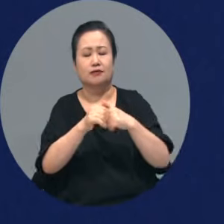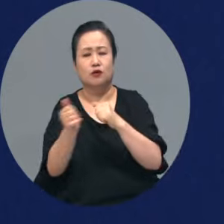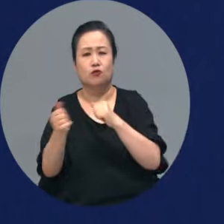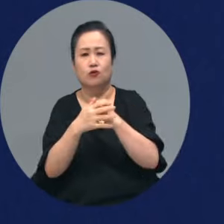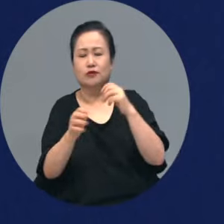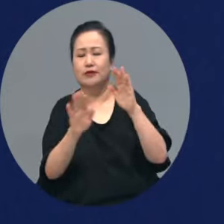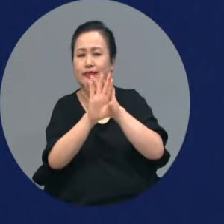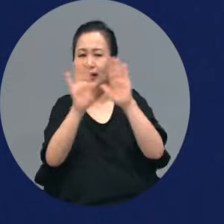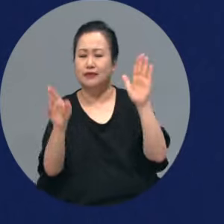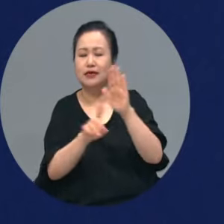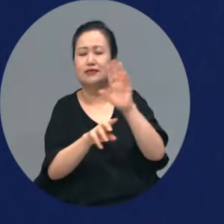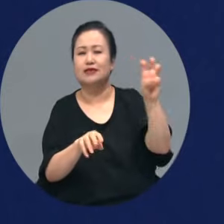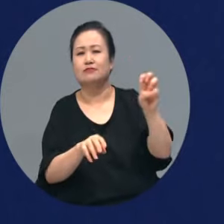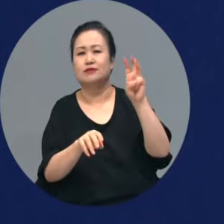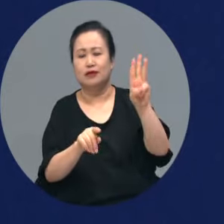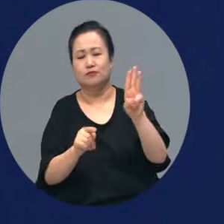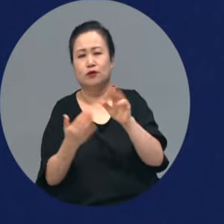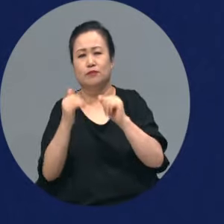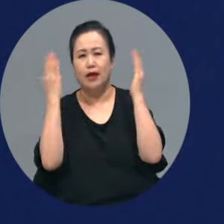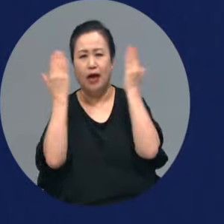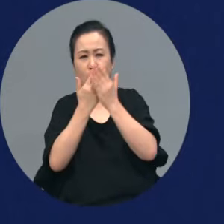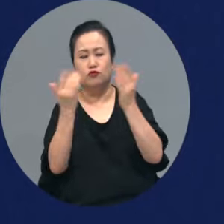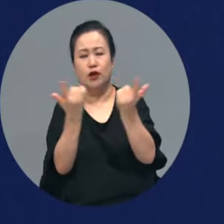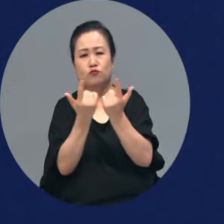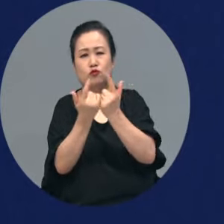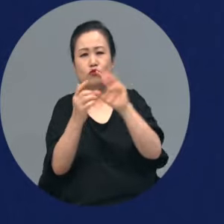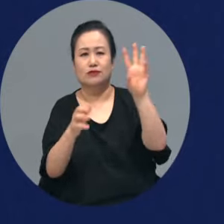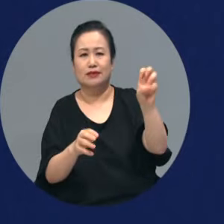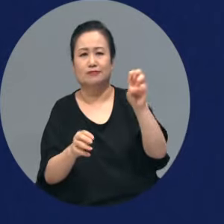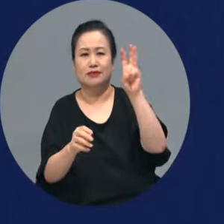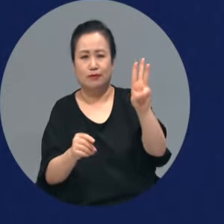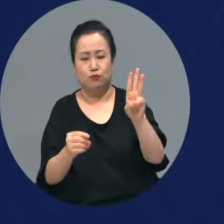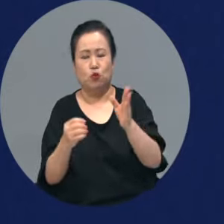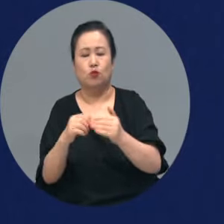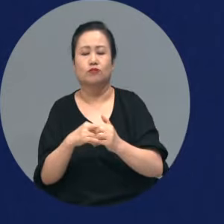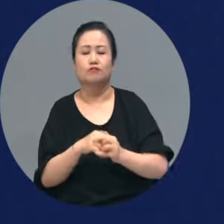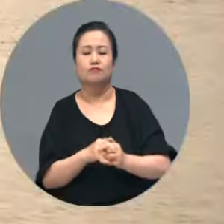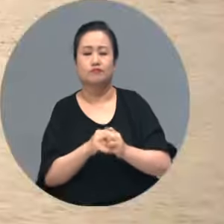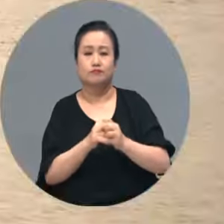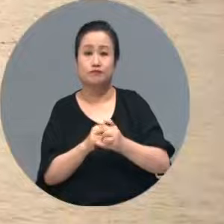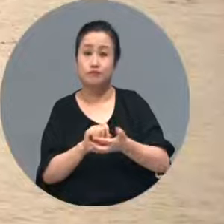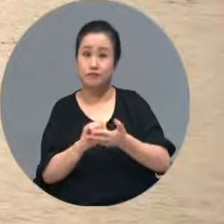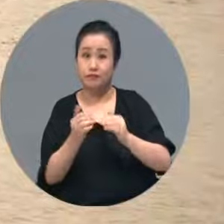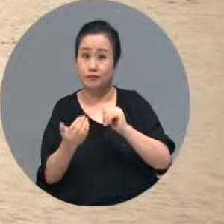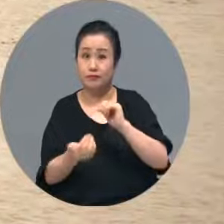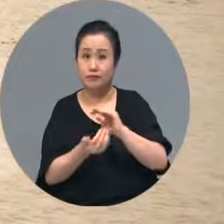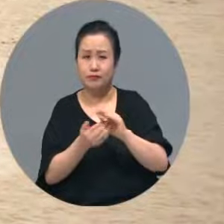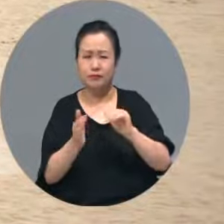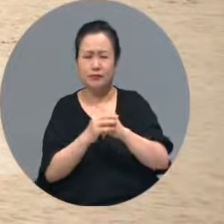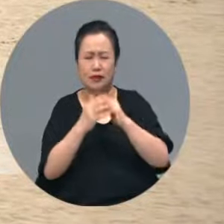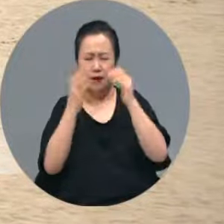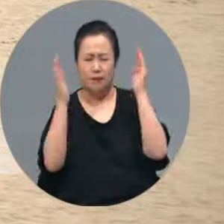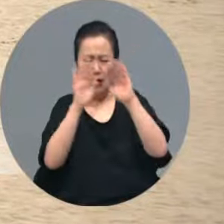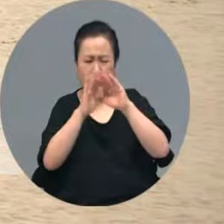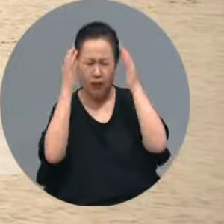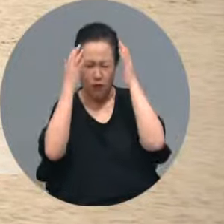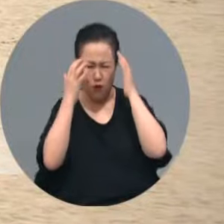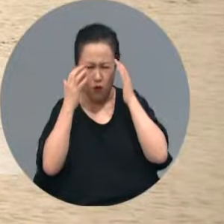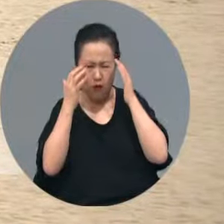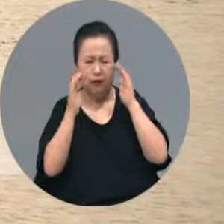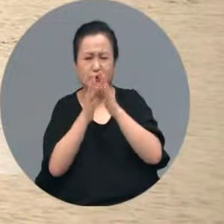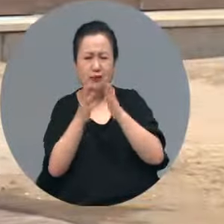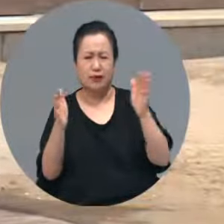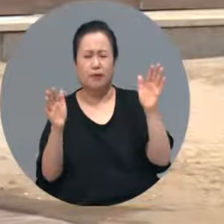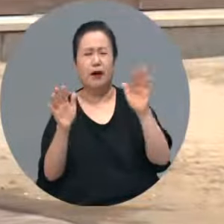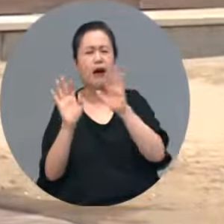기온이 33.1도까지 올랐고 해운대와 북구는 33도를 기록했습니다. 열대야가 시작된 가운데 당분간